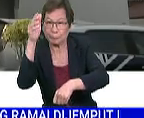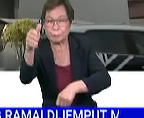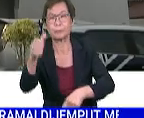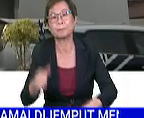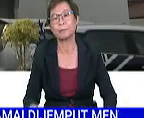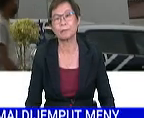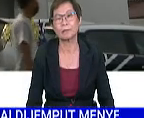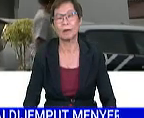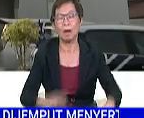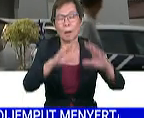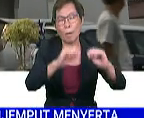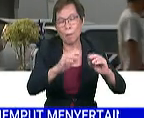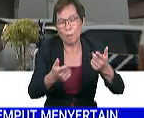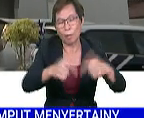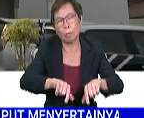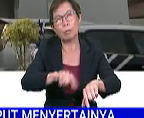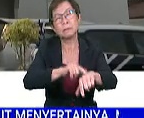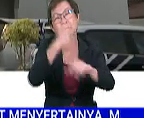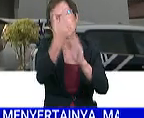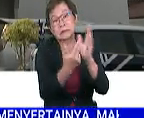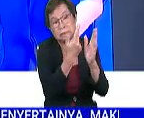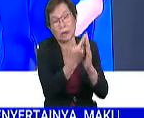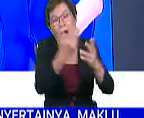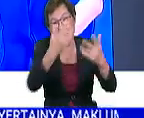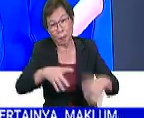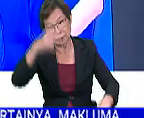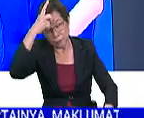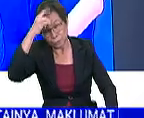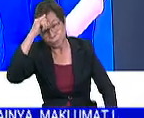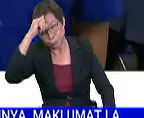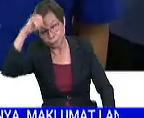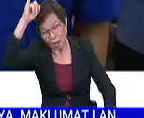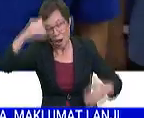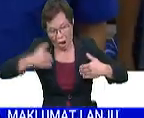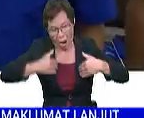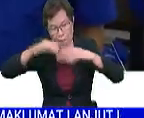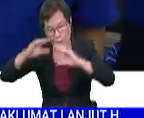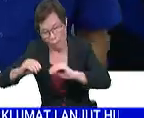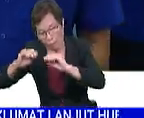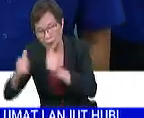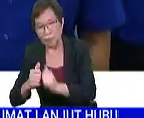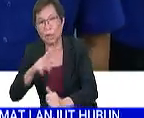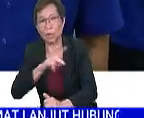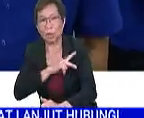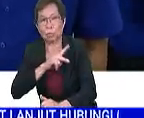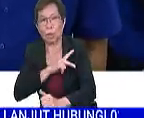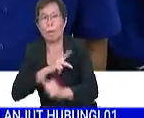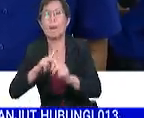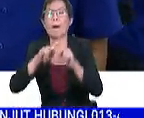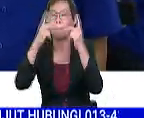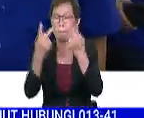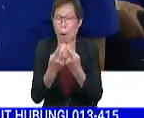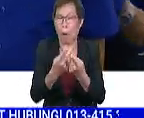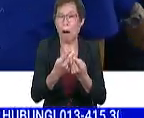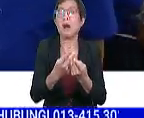datang perjumpaan berlangsung selama kira-kira jam sebelum dat seri Isil Sari mengadakan mesyuarat bersama ketua-ketua Parti